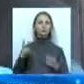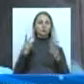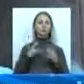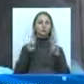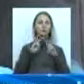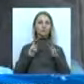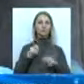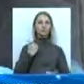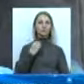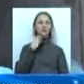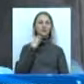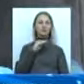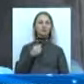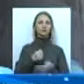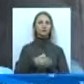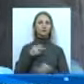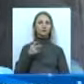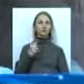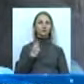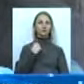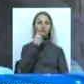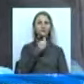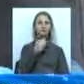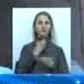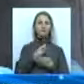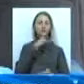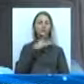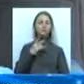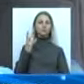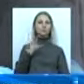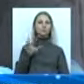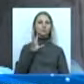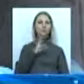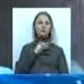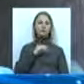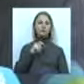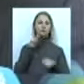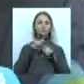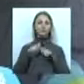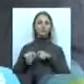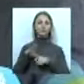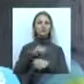керек. Ең бастысы жаңа айтып жатқан 25 жылға шейін уақыт бар, сол жақты біз жан жақтан қарастыруымыз керек.